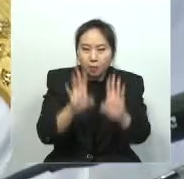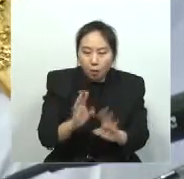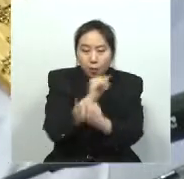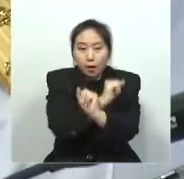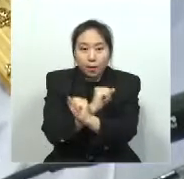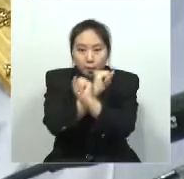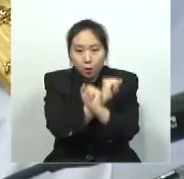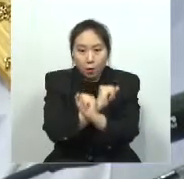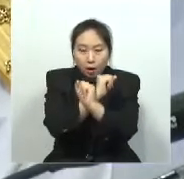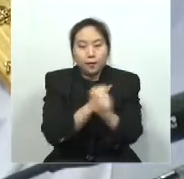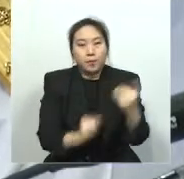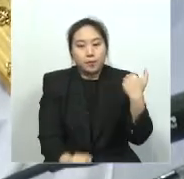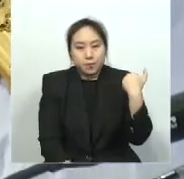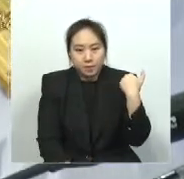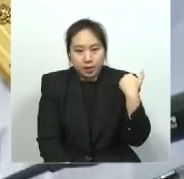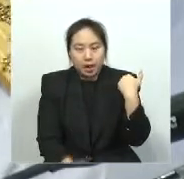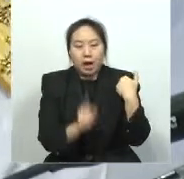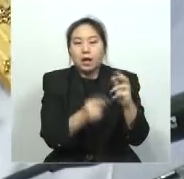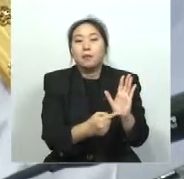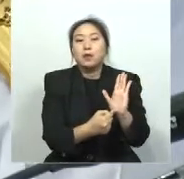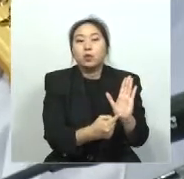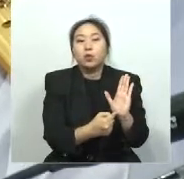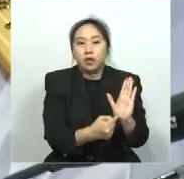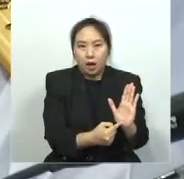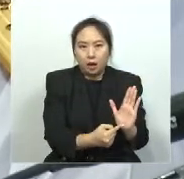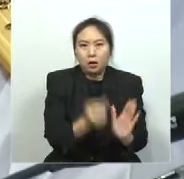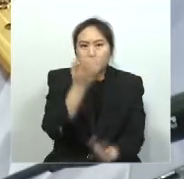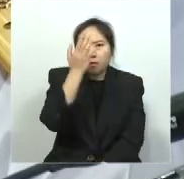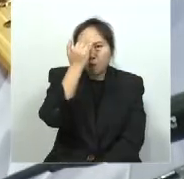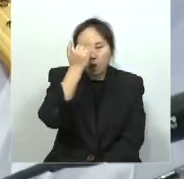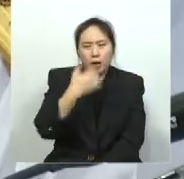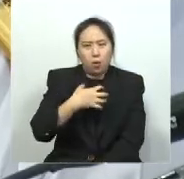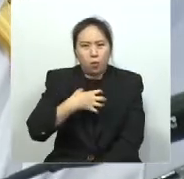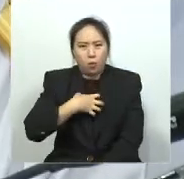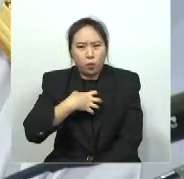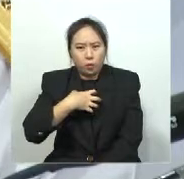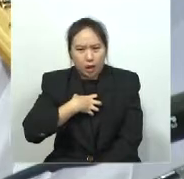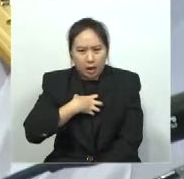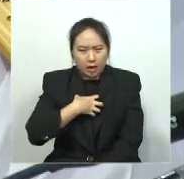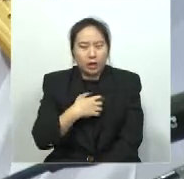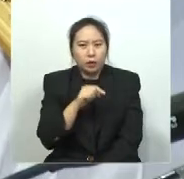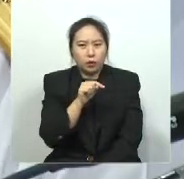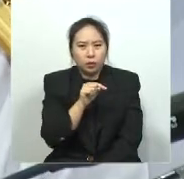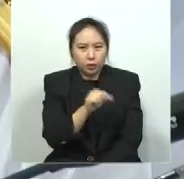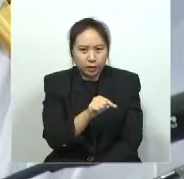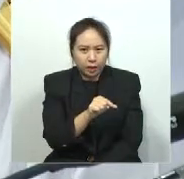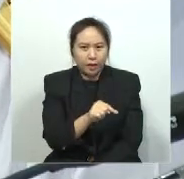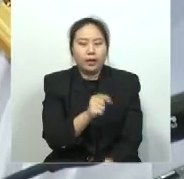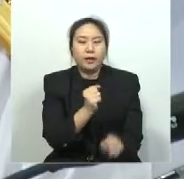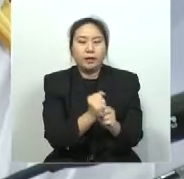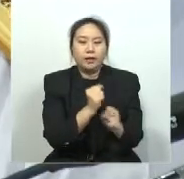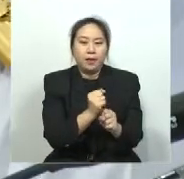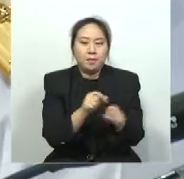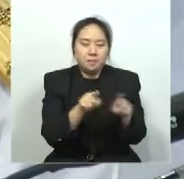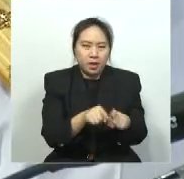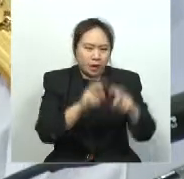นะครับทั้งเพื่อให้เป็นต้นแบบนะฮะเพราะว่าจริงๆแล้วเนี่ยเราต้องการให้ตรงนี้เป็นแผนที่ใช้ใน